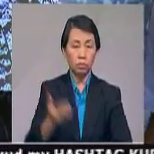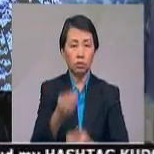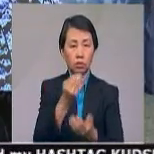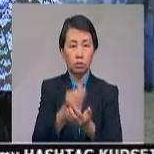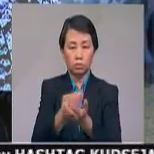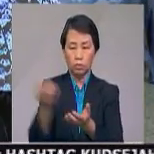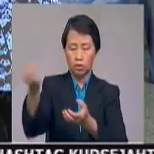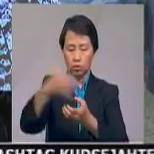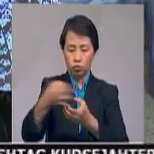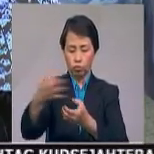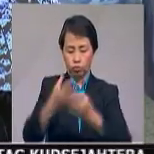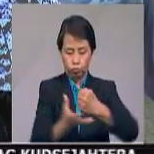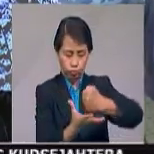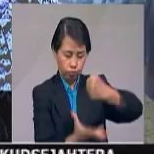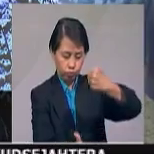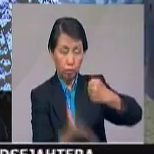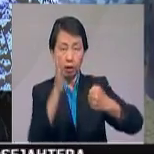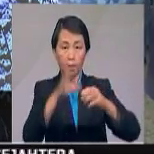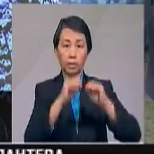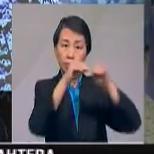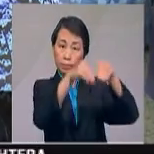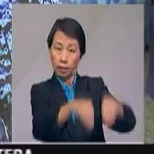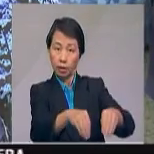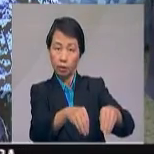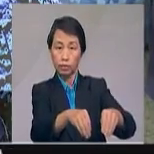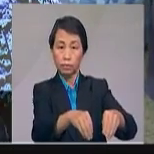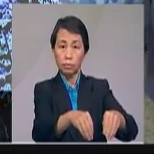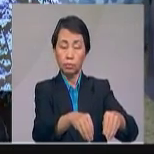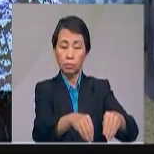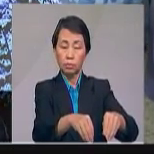nanti, kita akan masukkan ke dalam